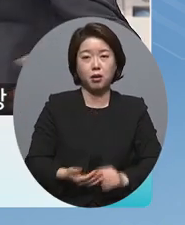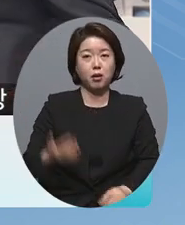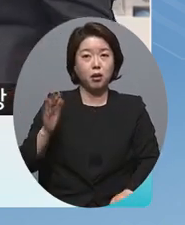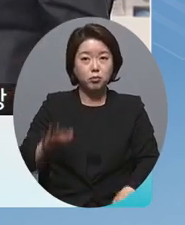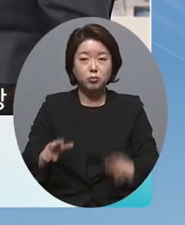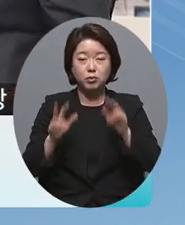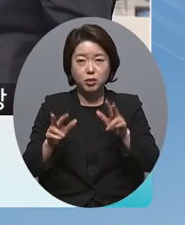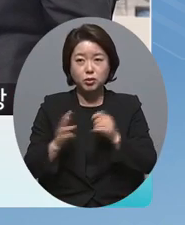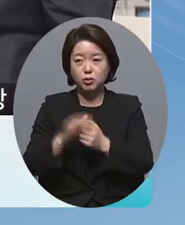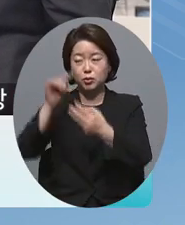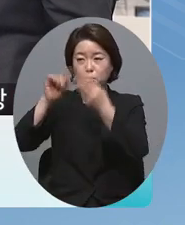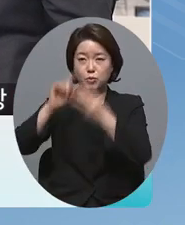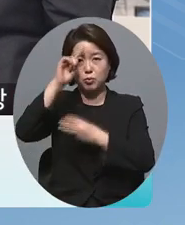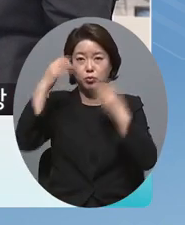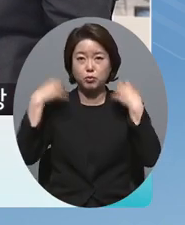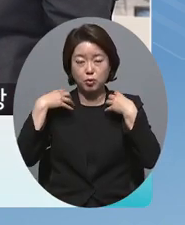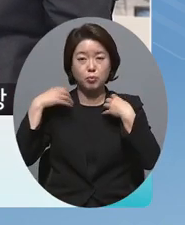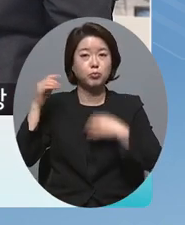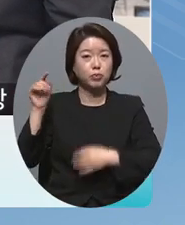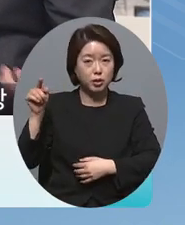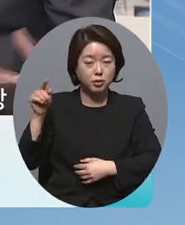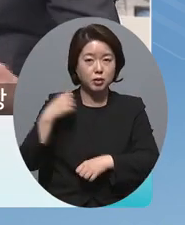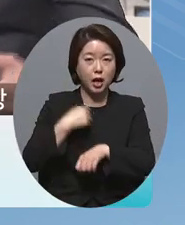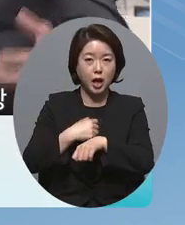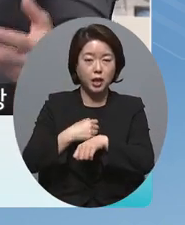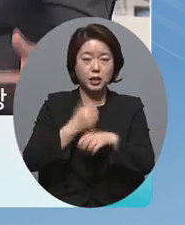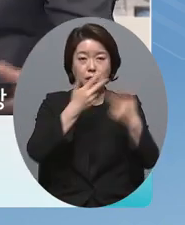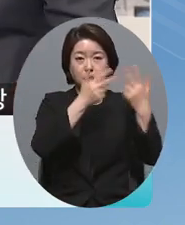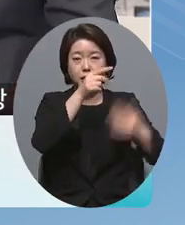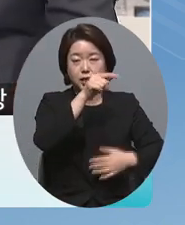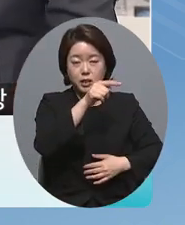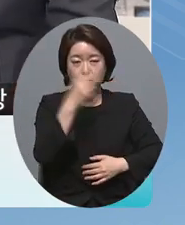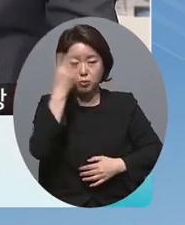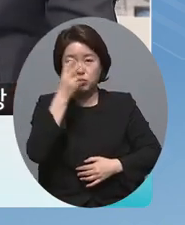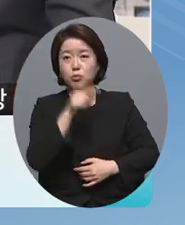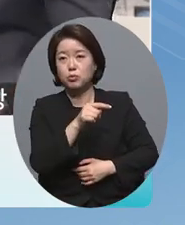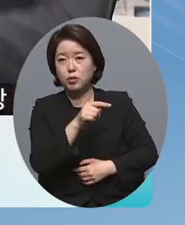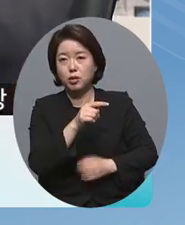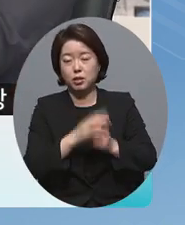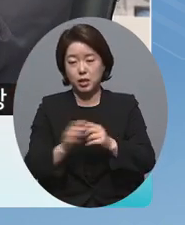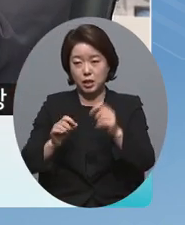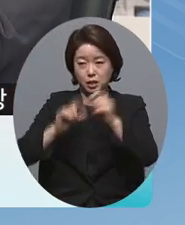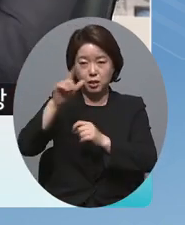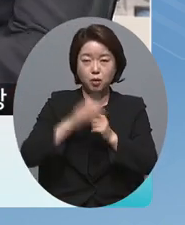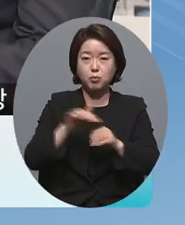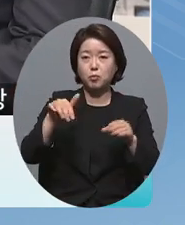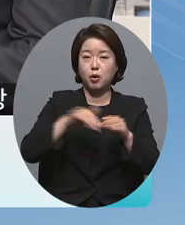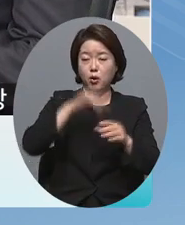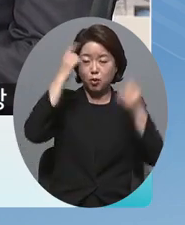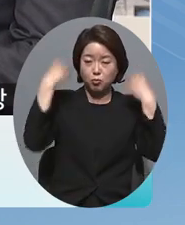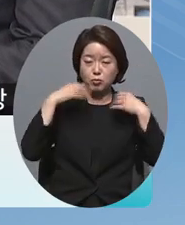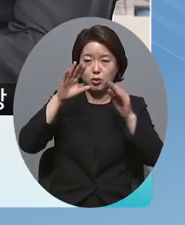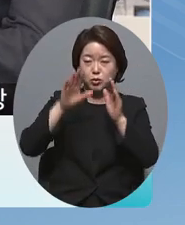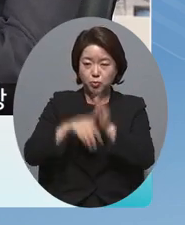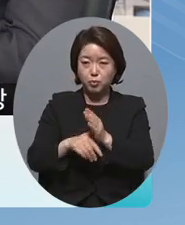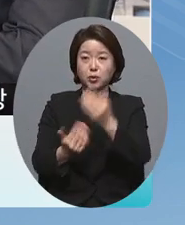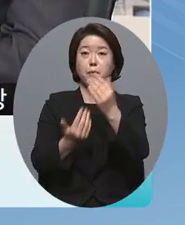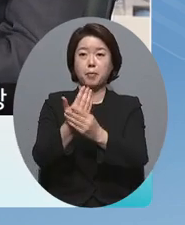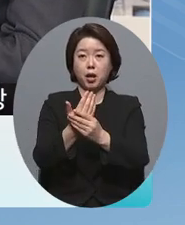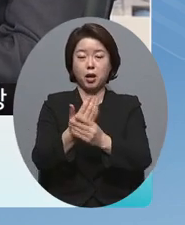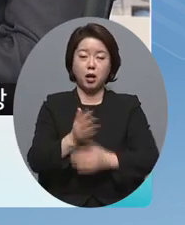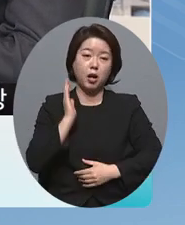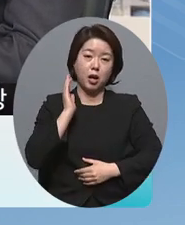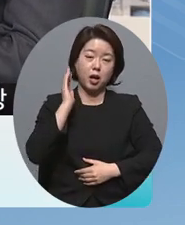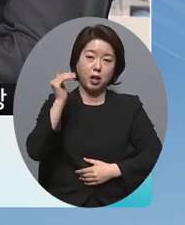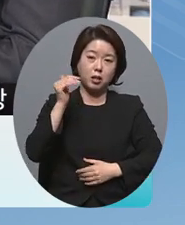지금 윤석열 정부에서 하고 있는 이재명 대표 주변 수사는요. 대부분 다 문재인 정부 때 불거진 일들입니다. 아니면 대선